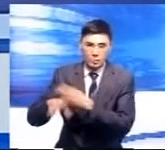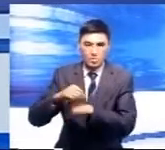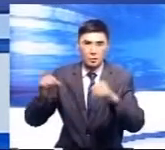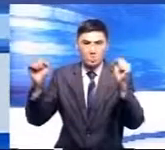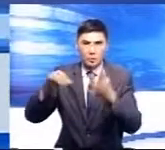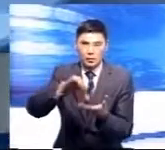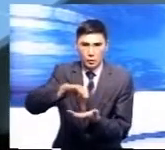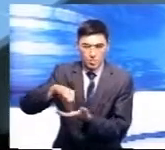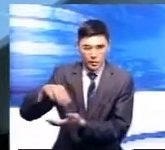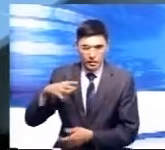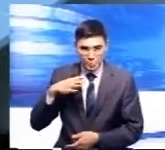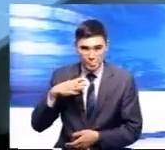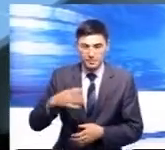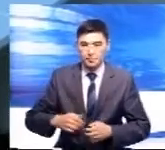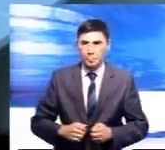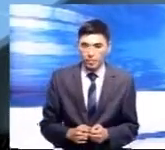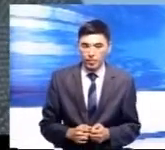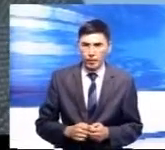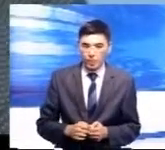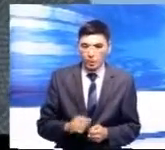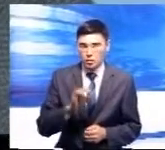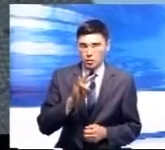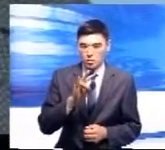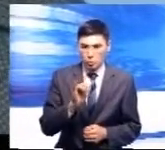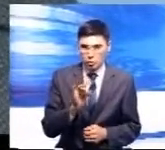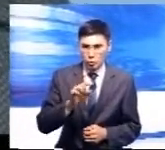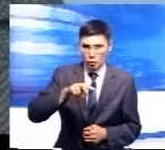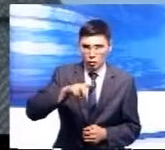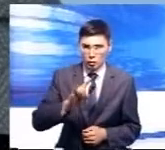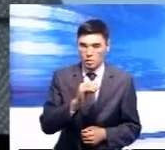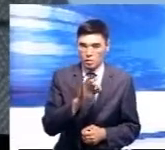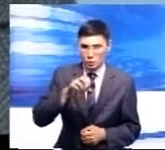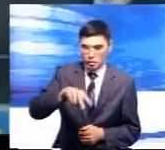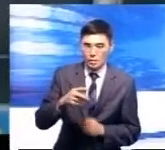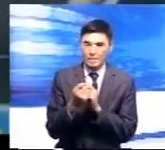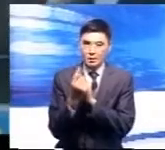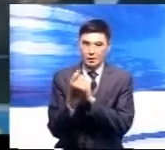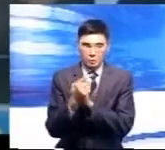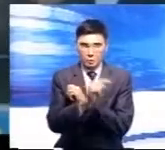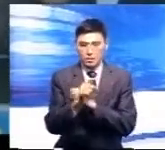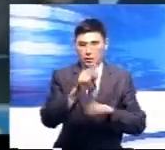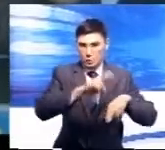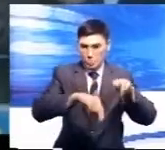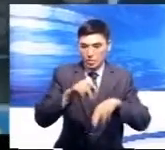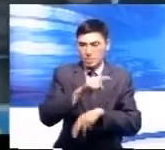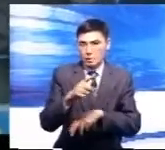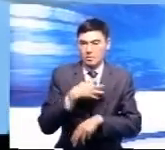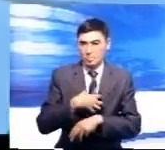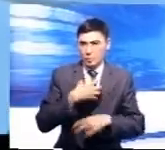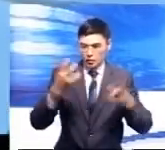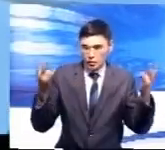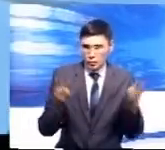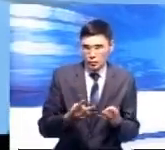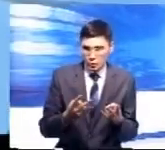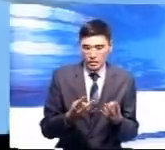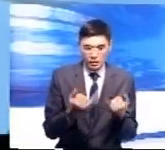маслихата. В нашем городе по программе «Нурлы-Жол» реализуется 11 проектов. Все они являются социально значимыми и все они